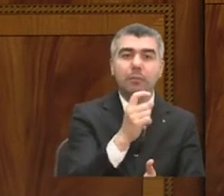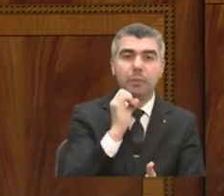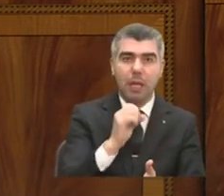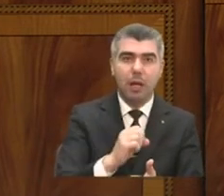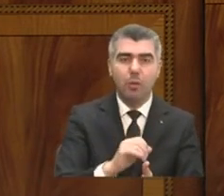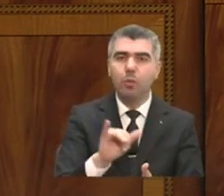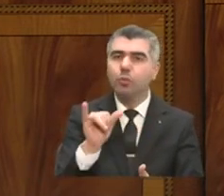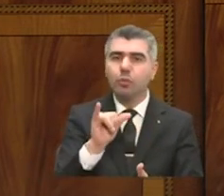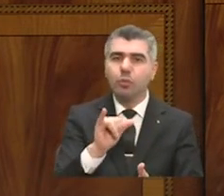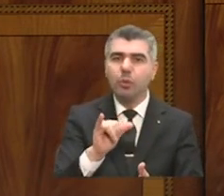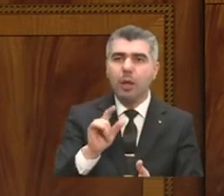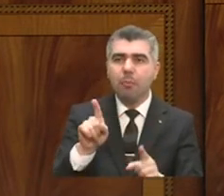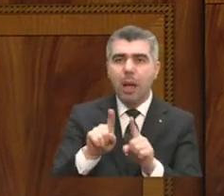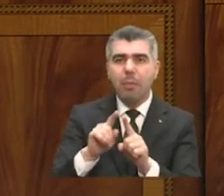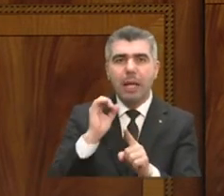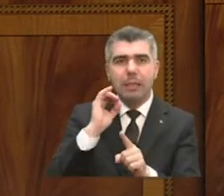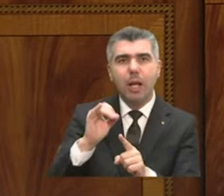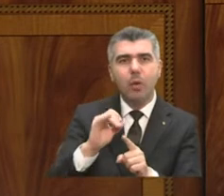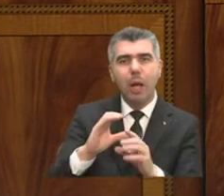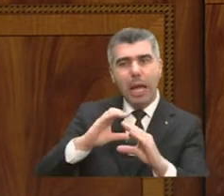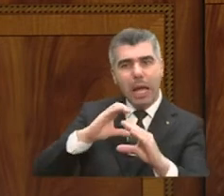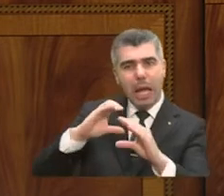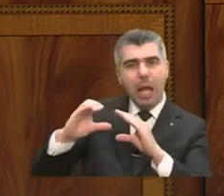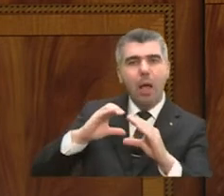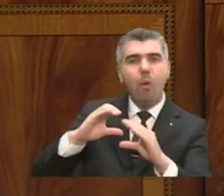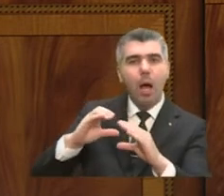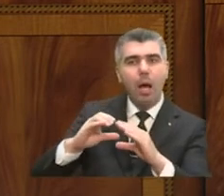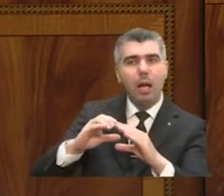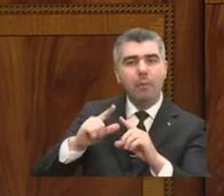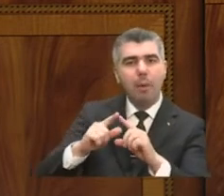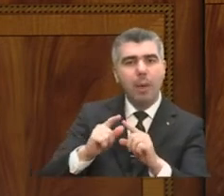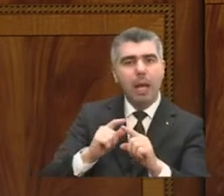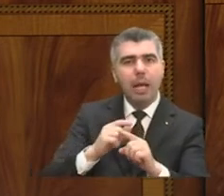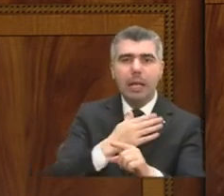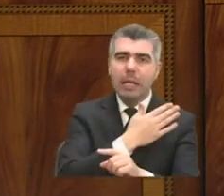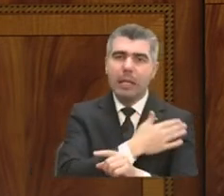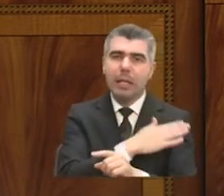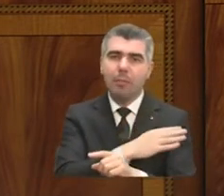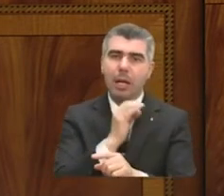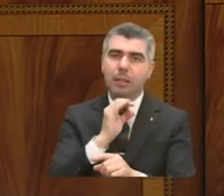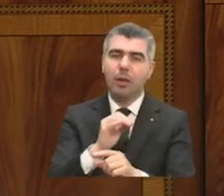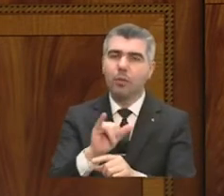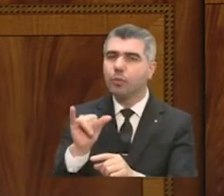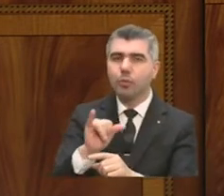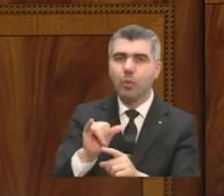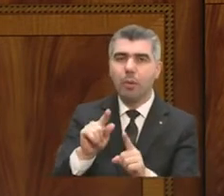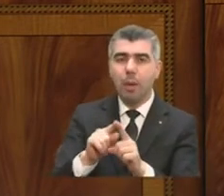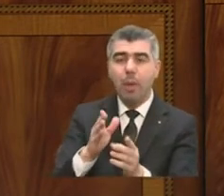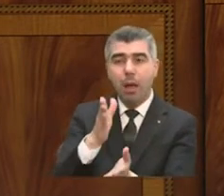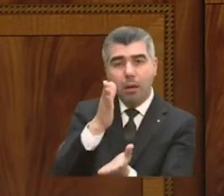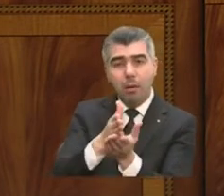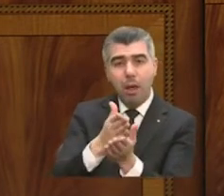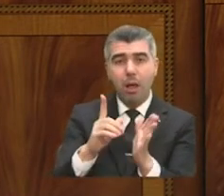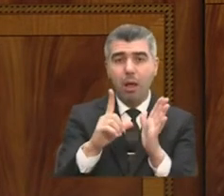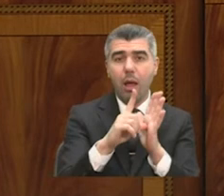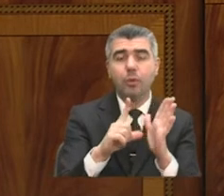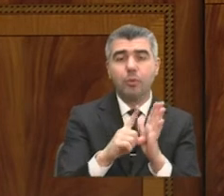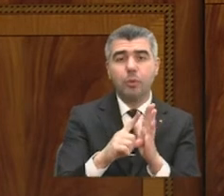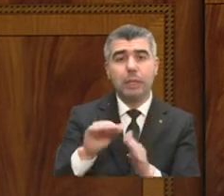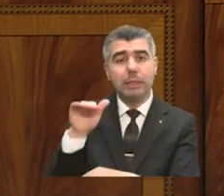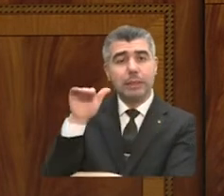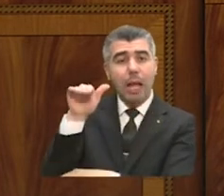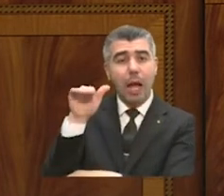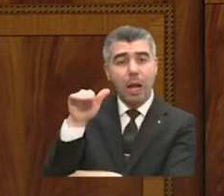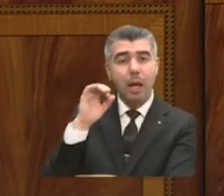le Parlement européen? Où on est justement le